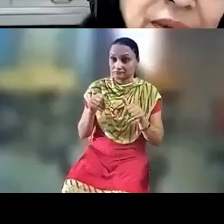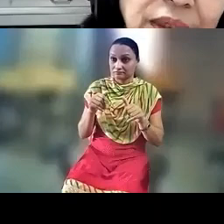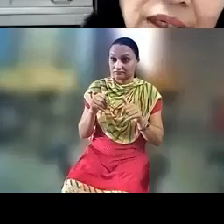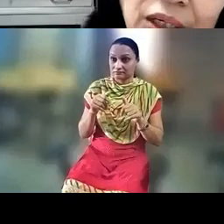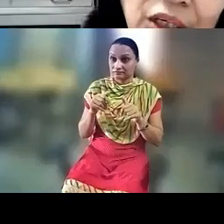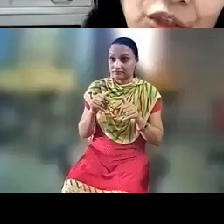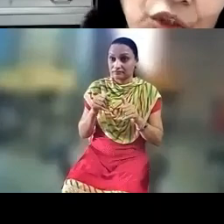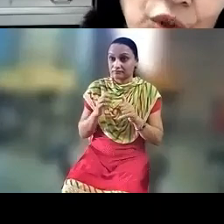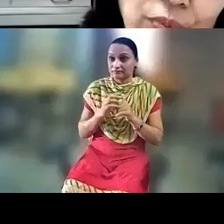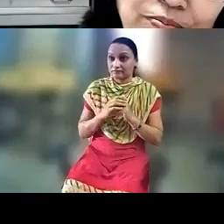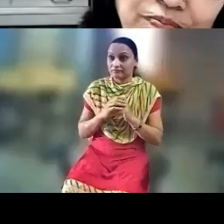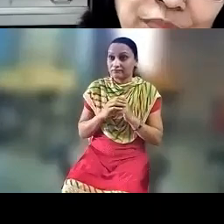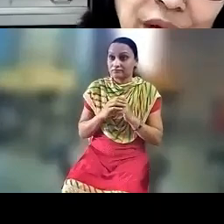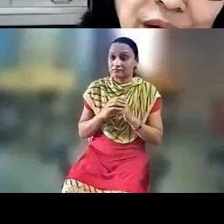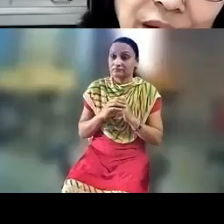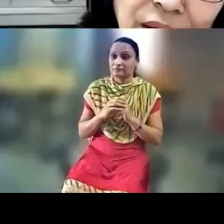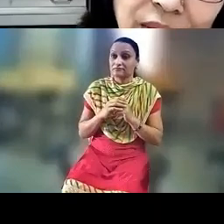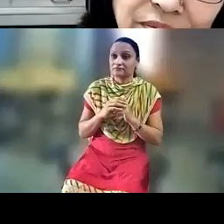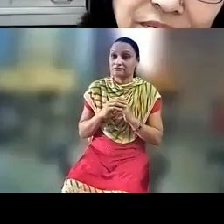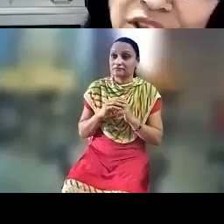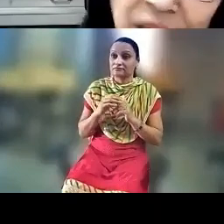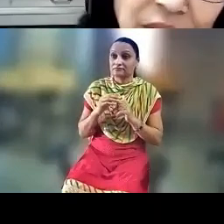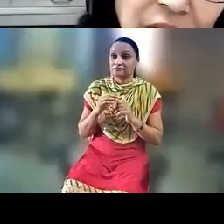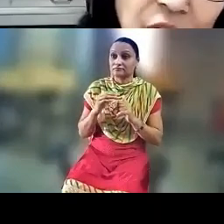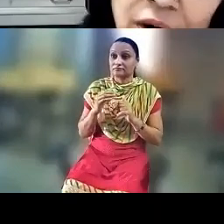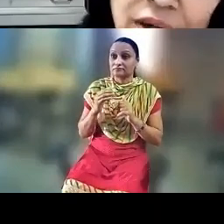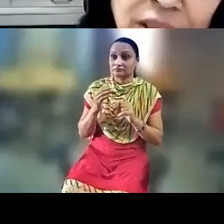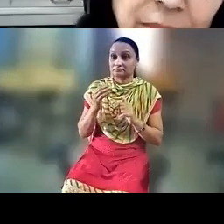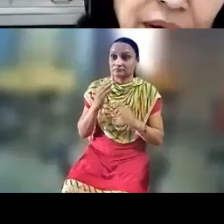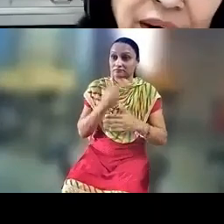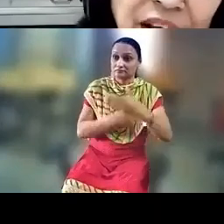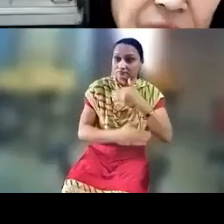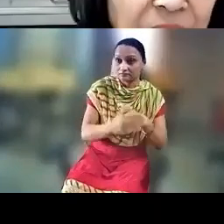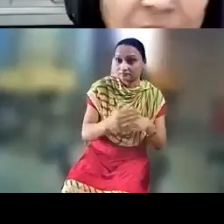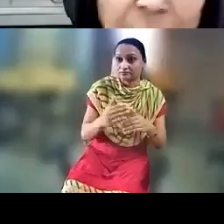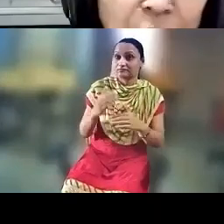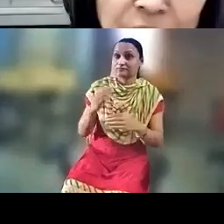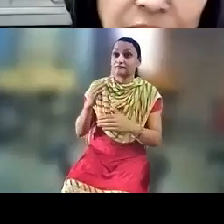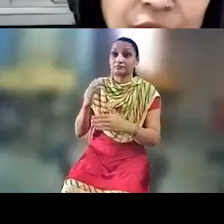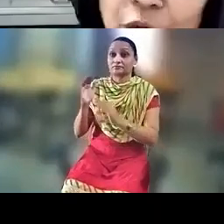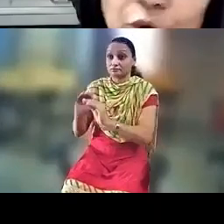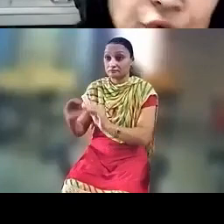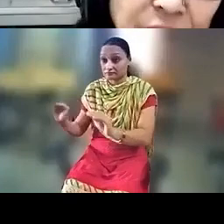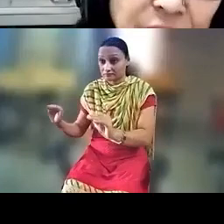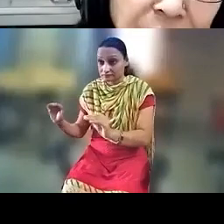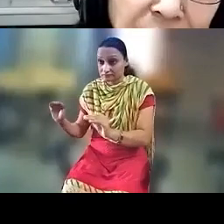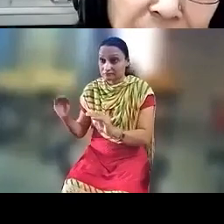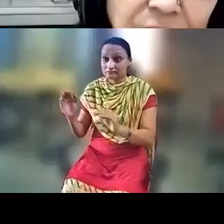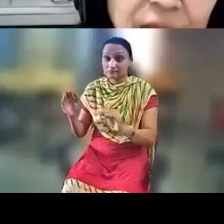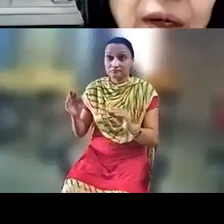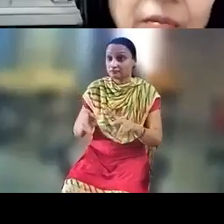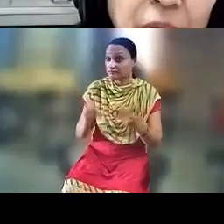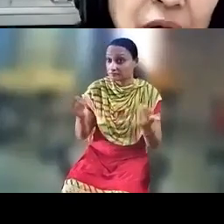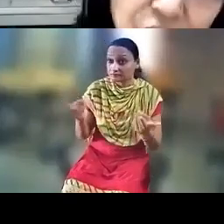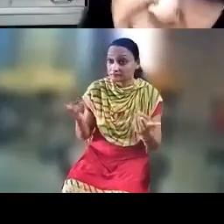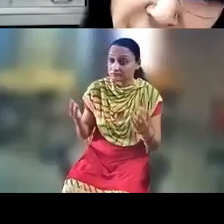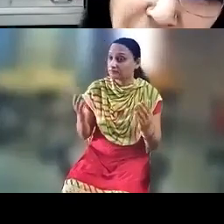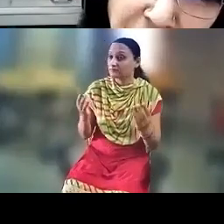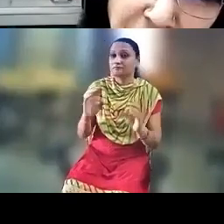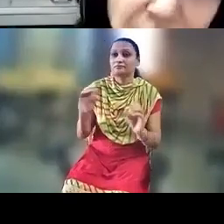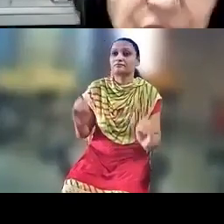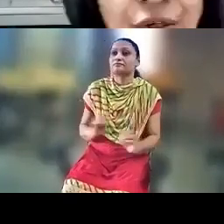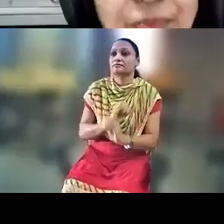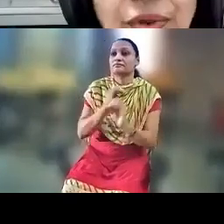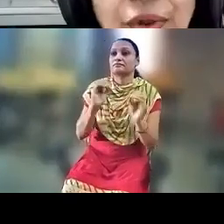peers. So disabled और non-disabled की लाइफ में क्या important है उसमें कुछ फर्क नहीं है. positive